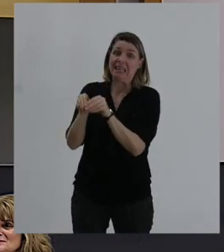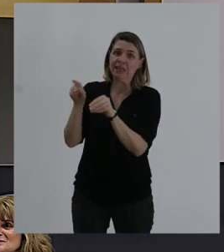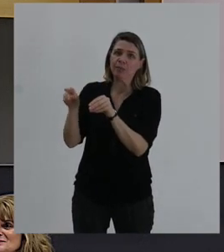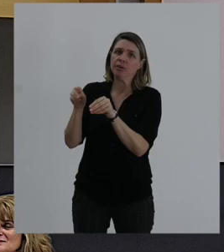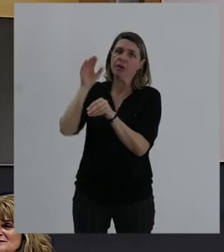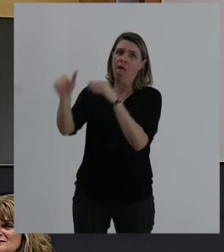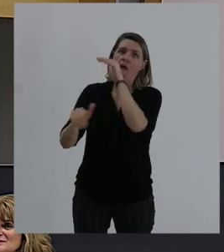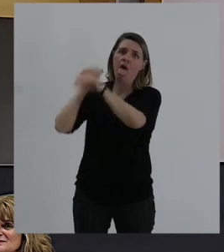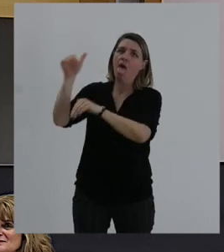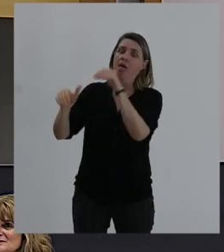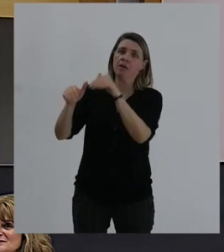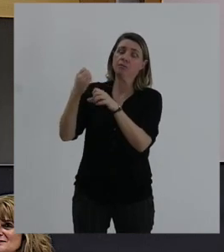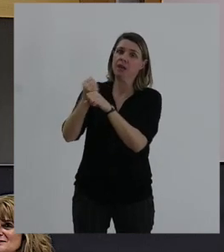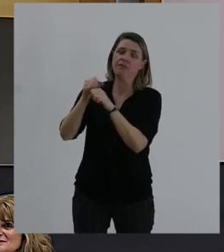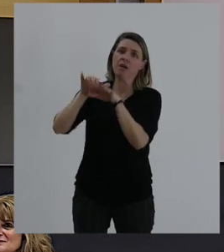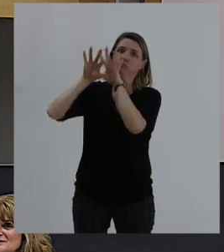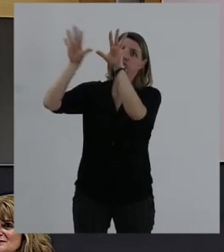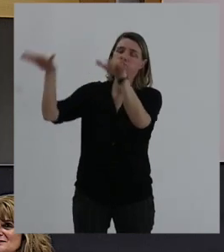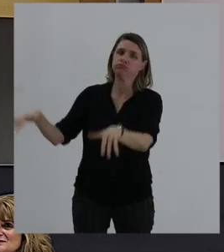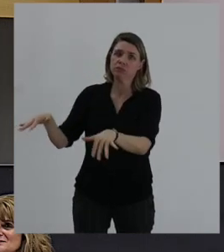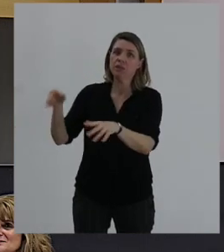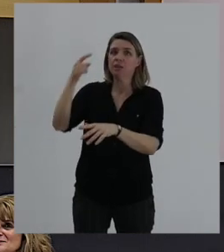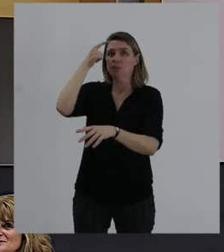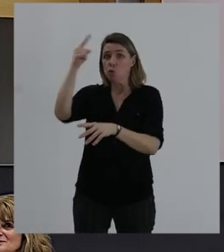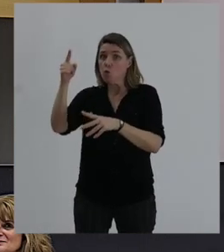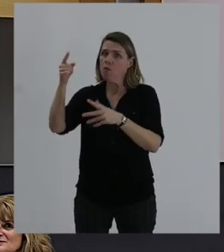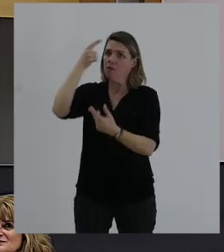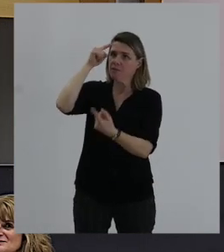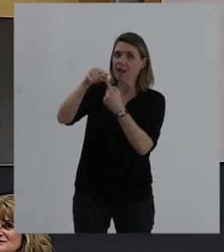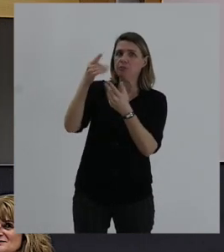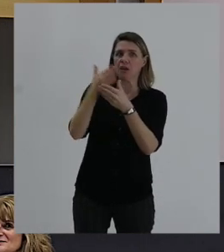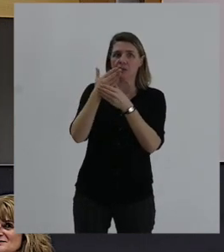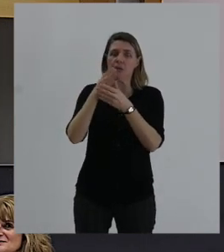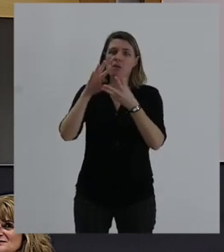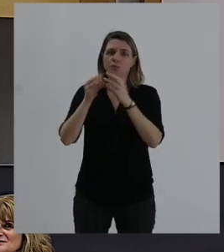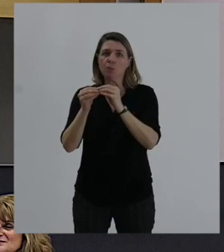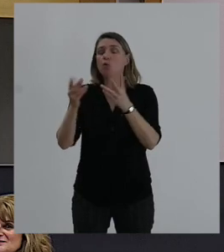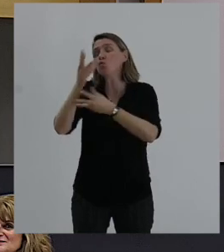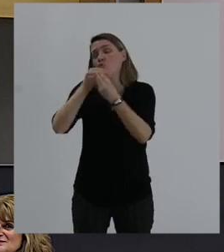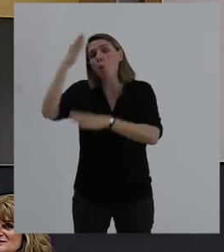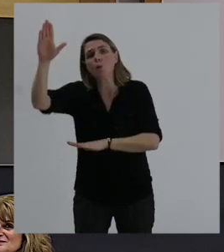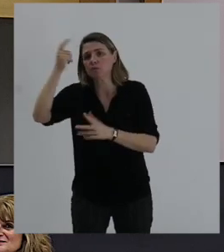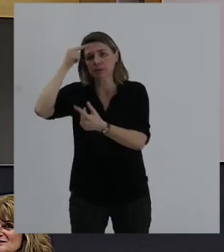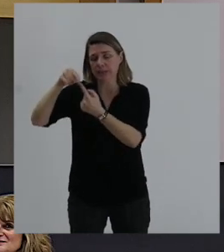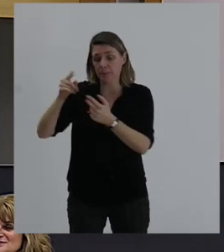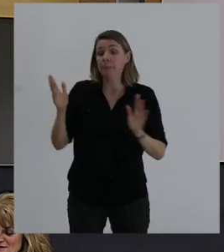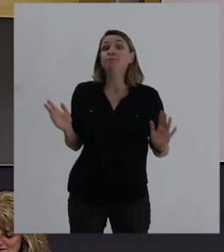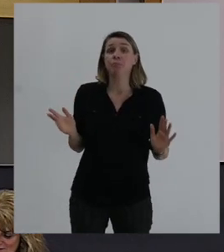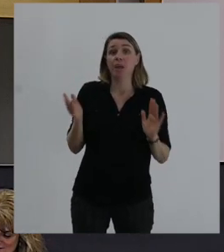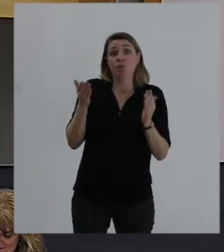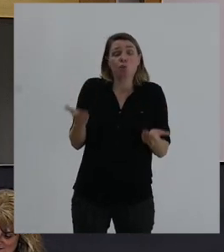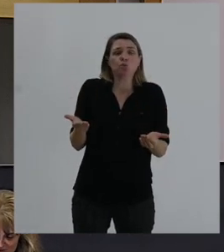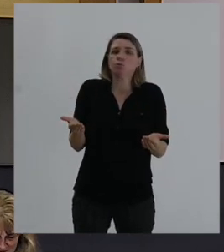plus sollicitée pour des litiges ou non. Hein. Mais il est clair